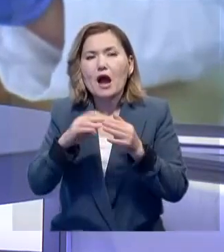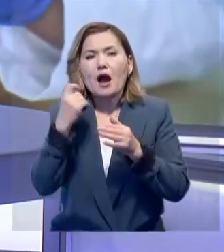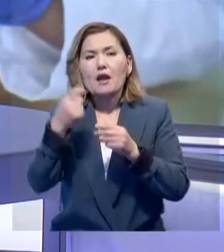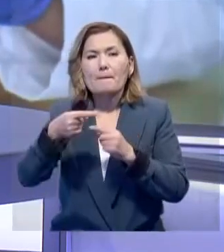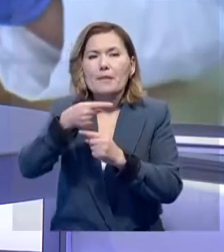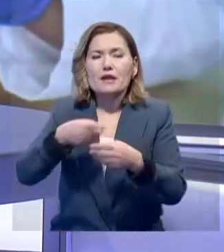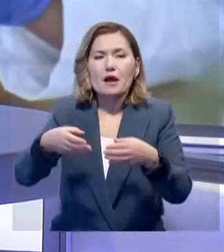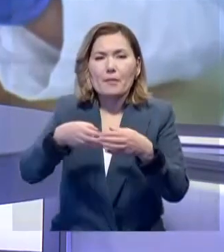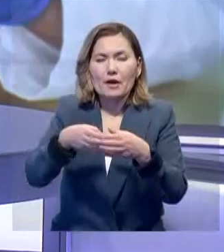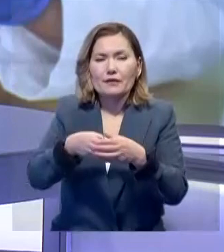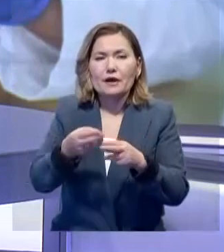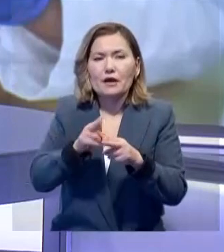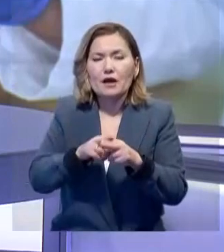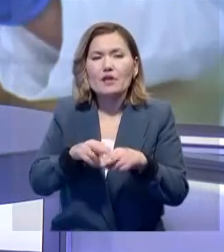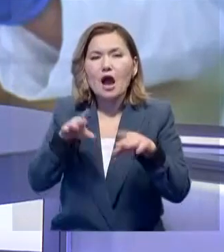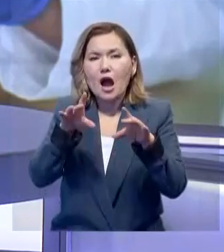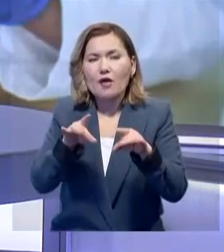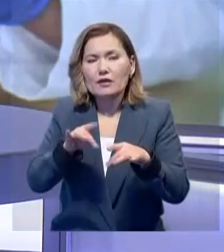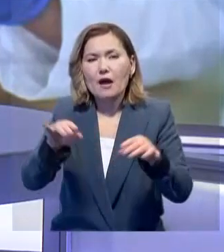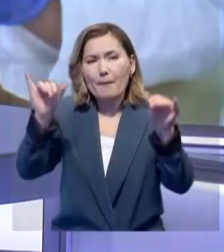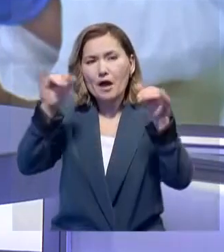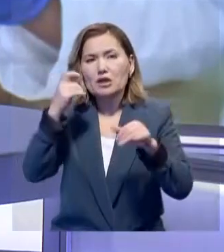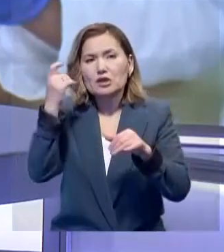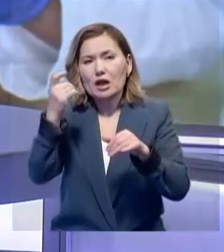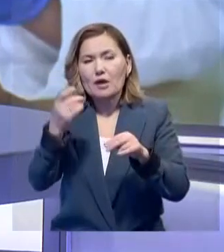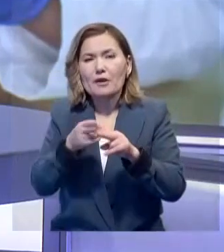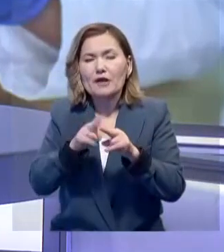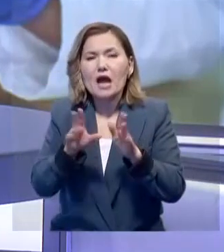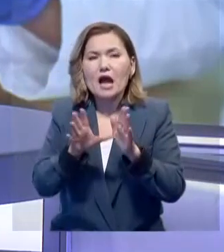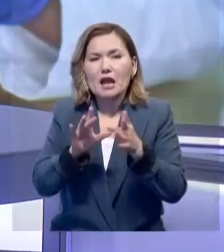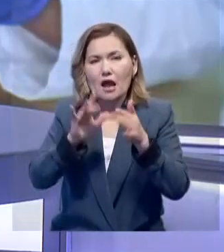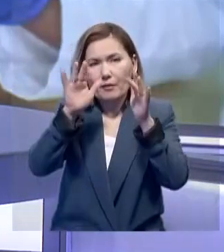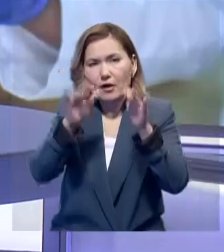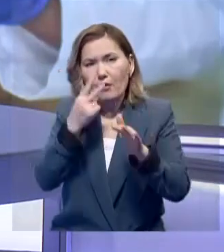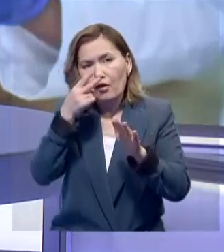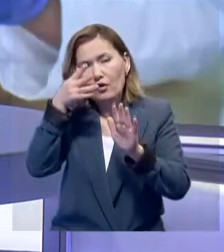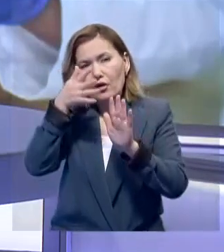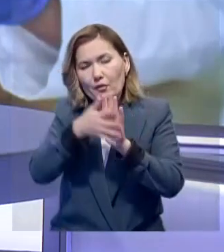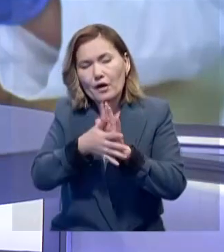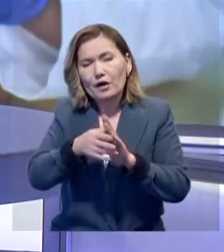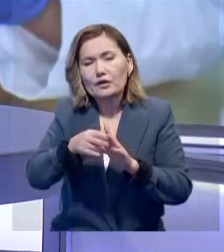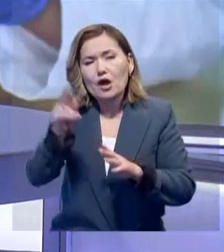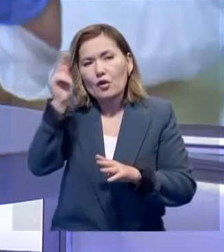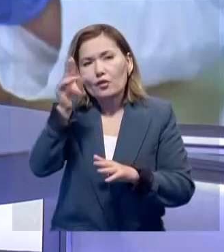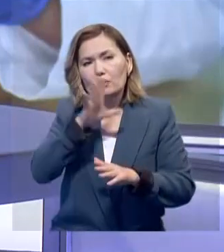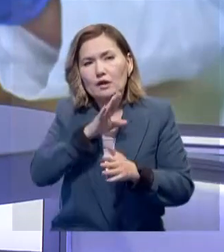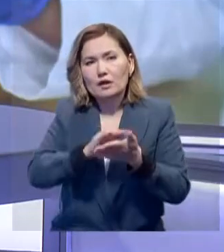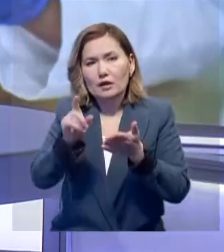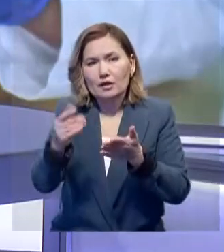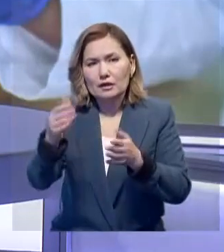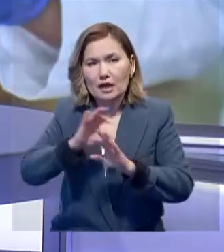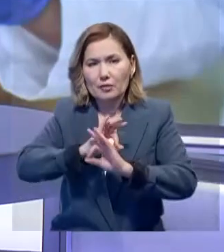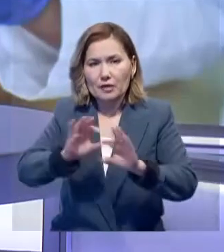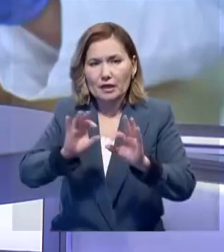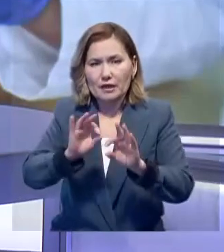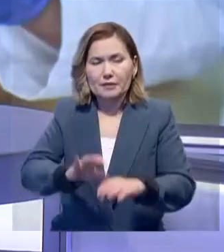агробизнес өкілдерінен құралған делегация Австралиядағы мал шаруашылығының электрондық жүйесімен танысты. Арғысын әріптесім Дәурен Ақашұлы